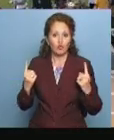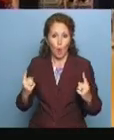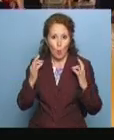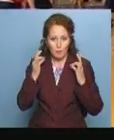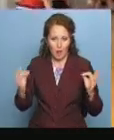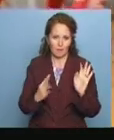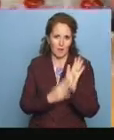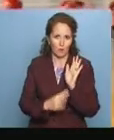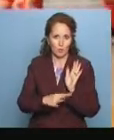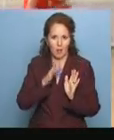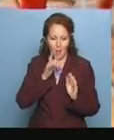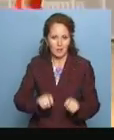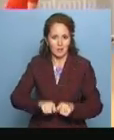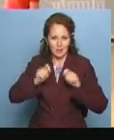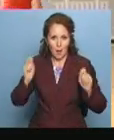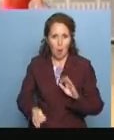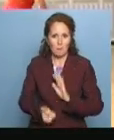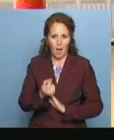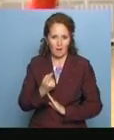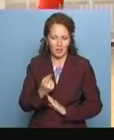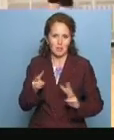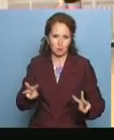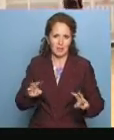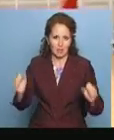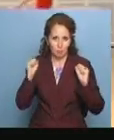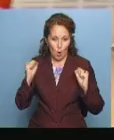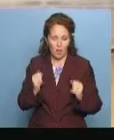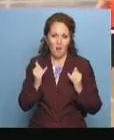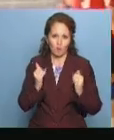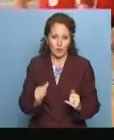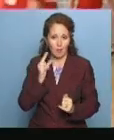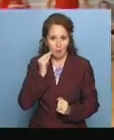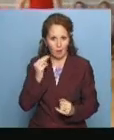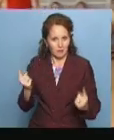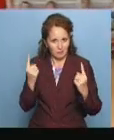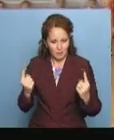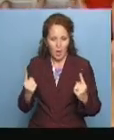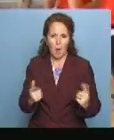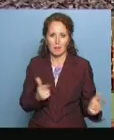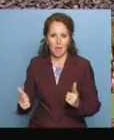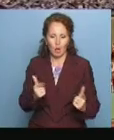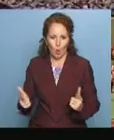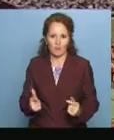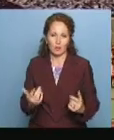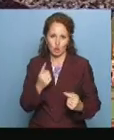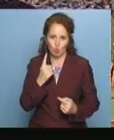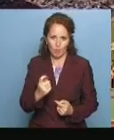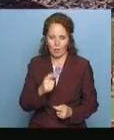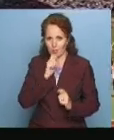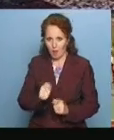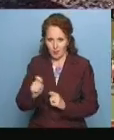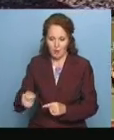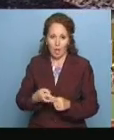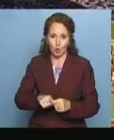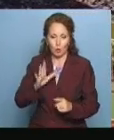официально появилась физкультурно-спортивная отрасль. В честь весомой даты республиканский Минспорт подготовил сотни наград, часть из которых будет вручена сегодня